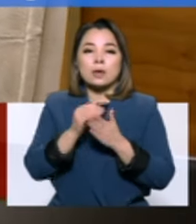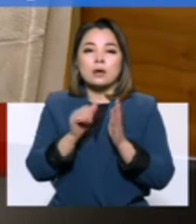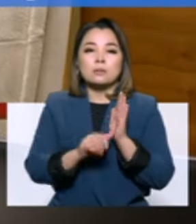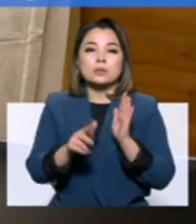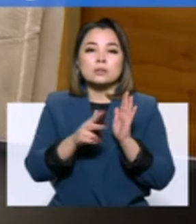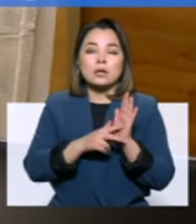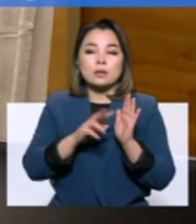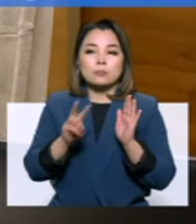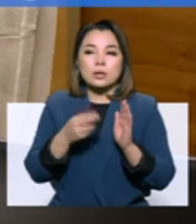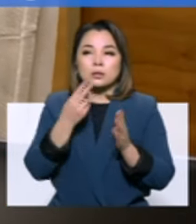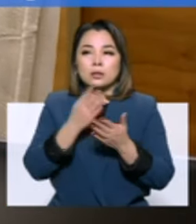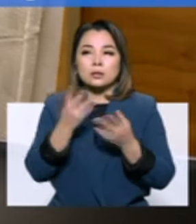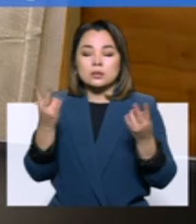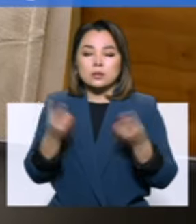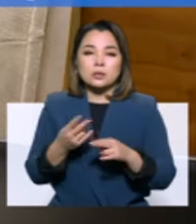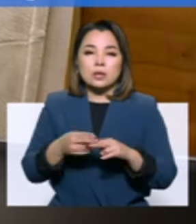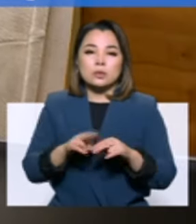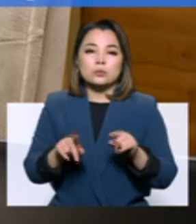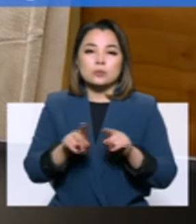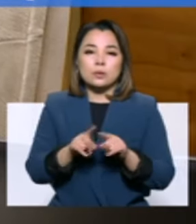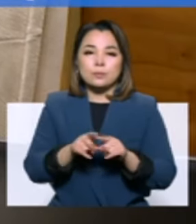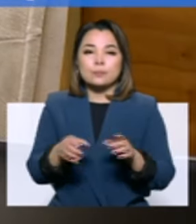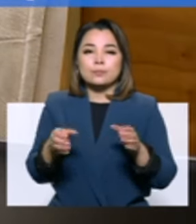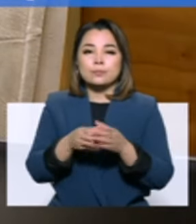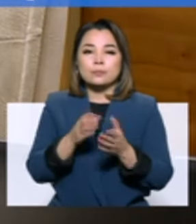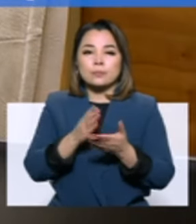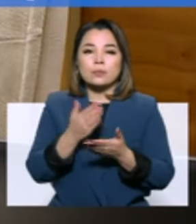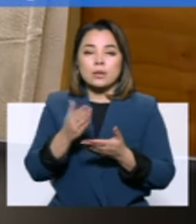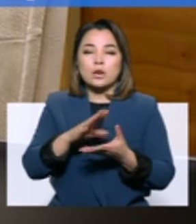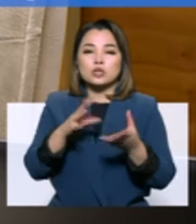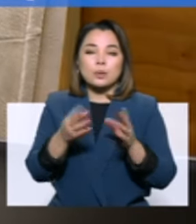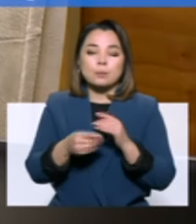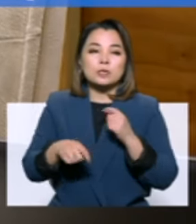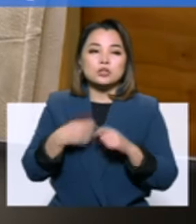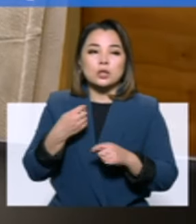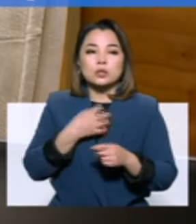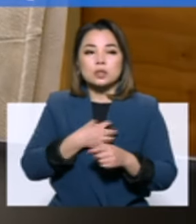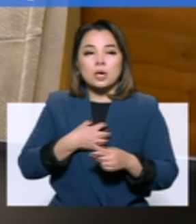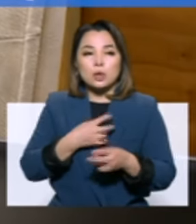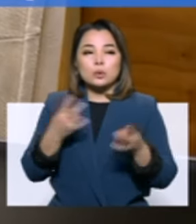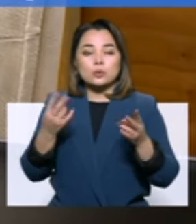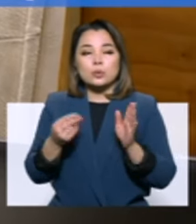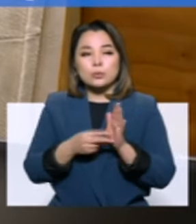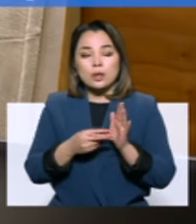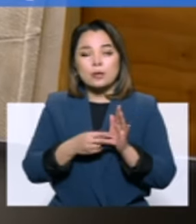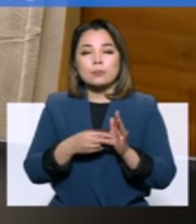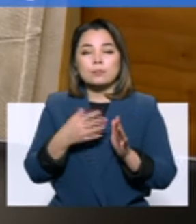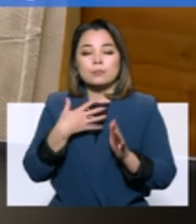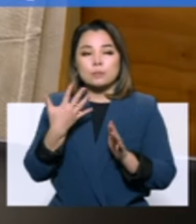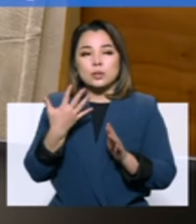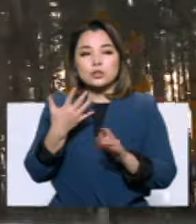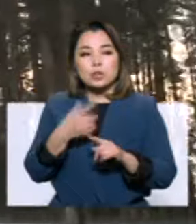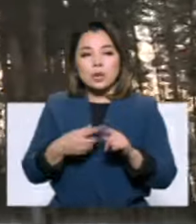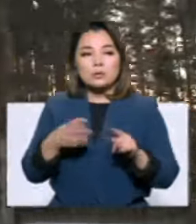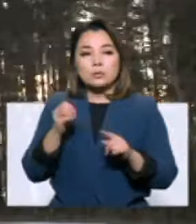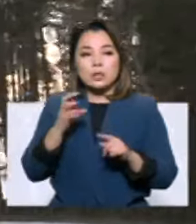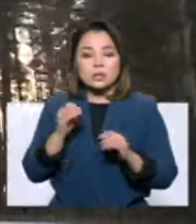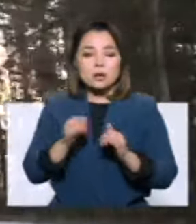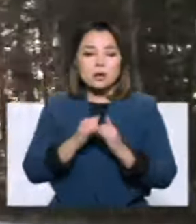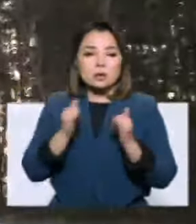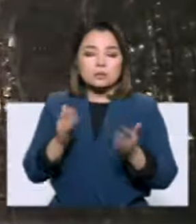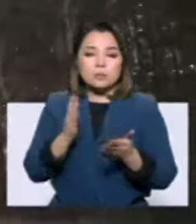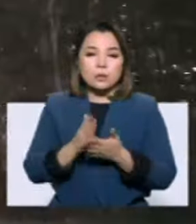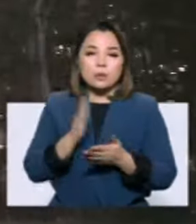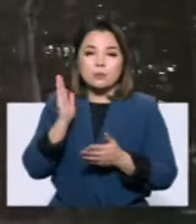екен. Сараң екі түрлі деген сөз бар қазақта. Жалпы шығын қажетті сомадан 5,5 есе асып тұр. Не де